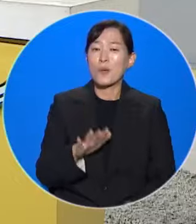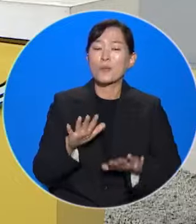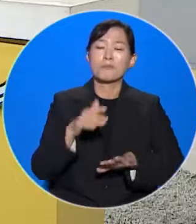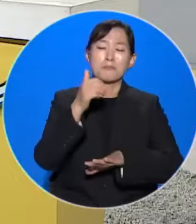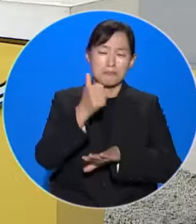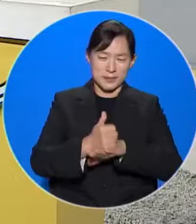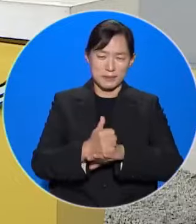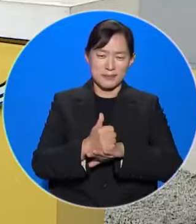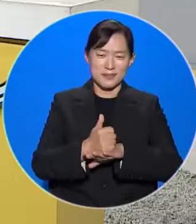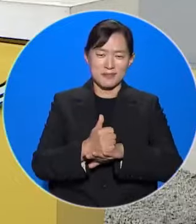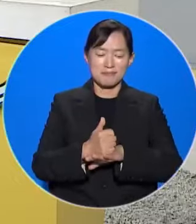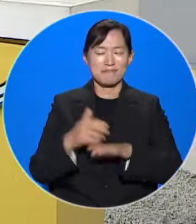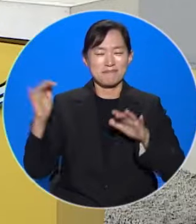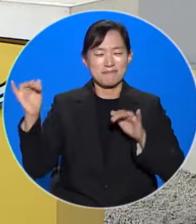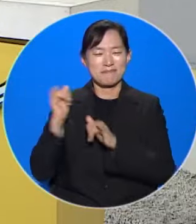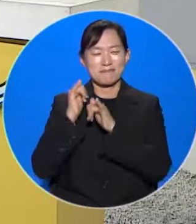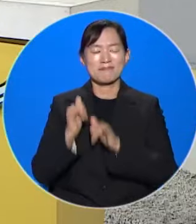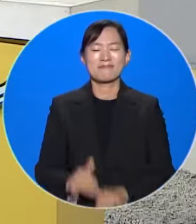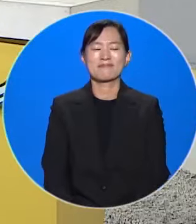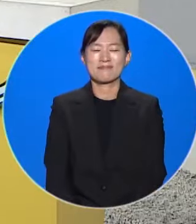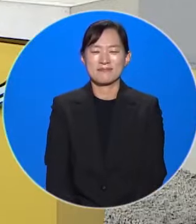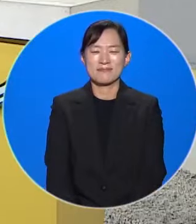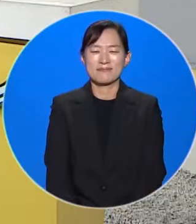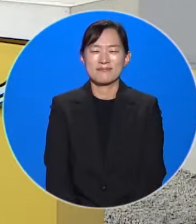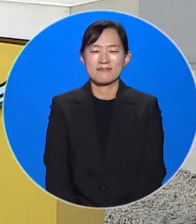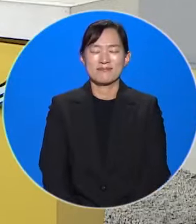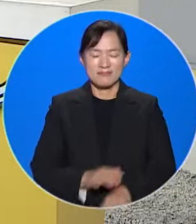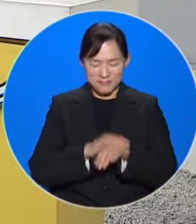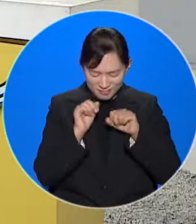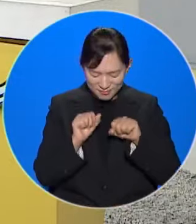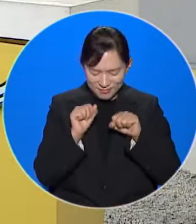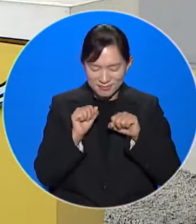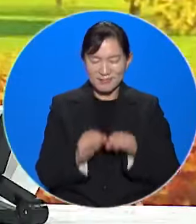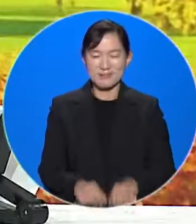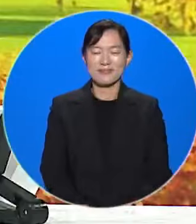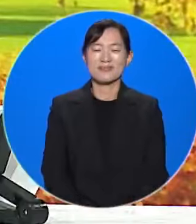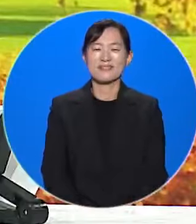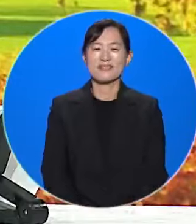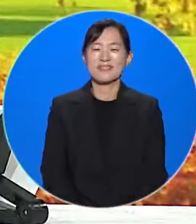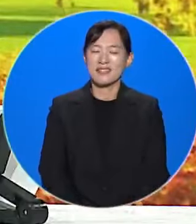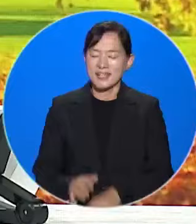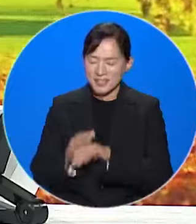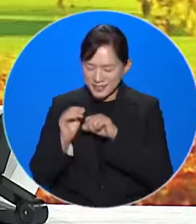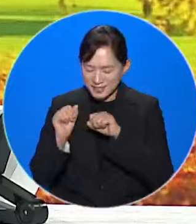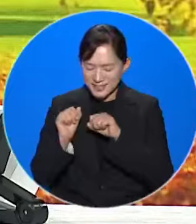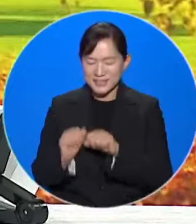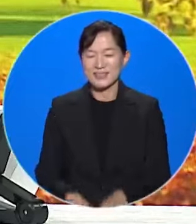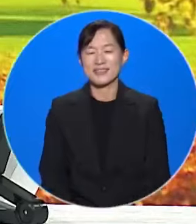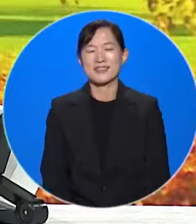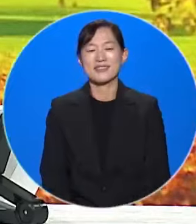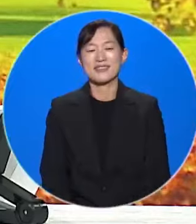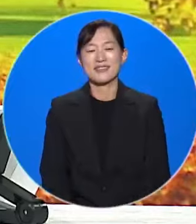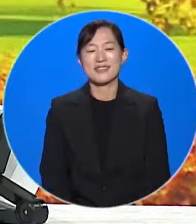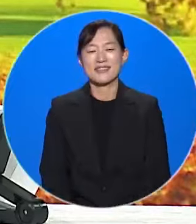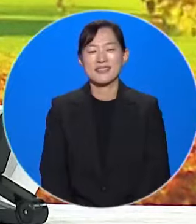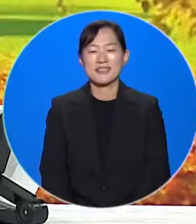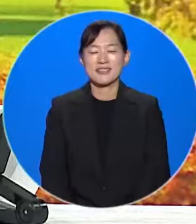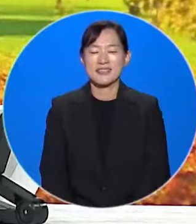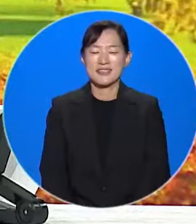오늘의 마지막 사연 연결해 보도록 하겠습니다. 안녕하세요. 옹규 목사입니다. 네, 안녕하세요. 네. 네,